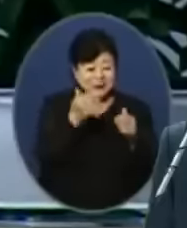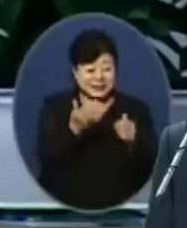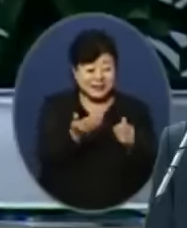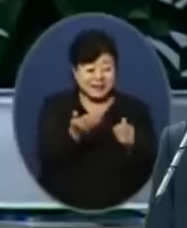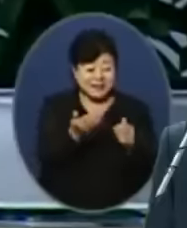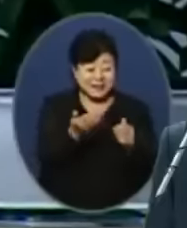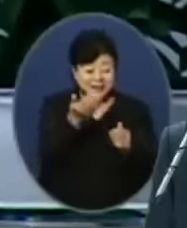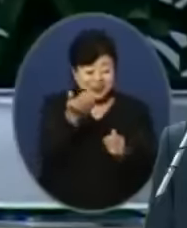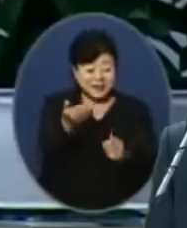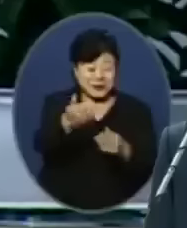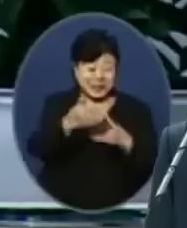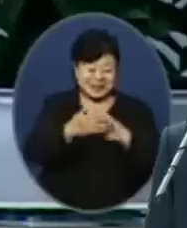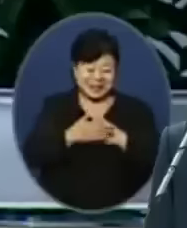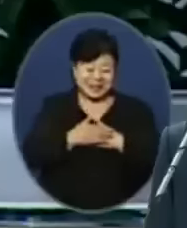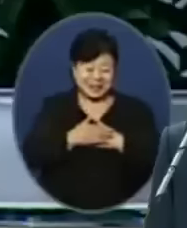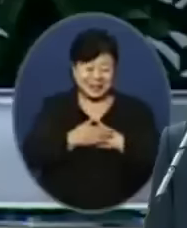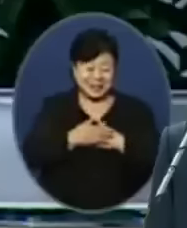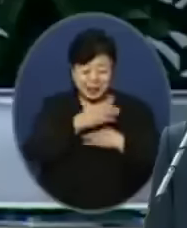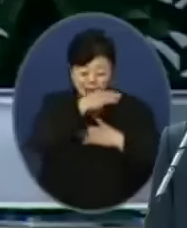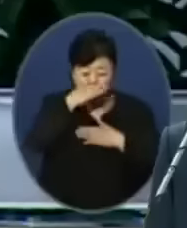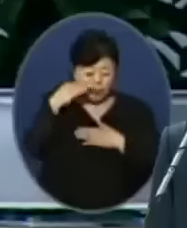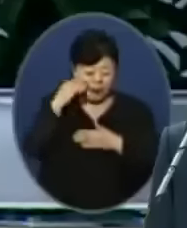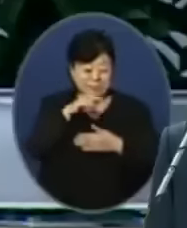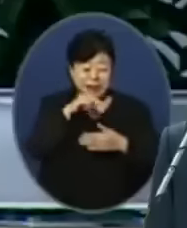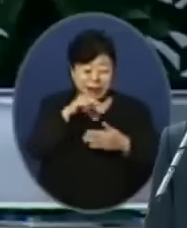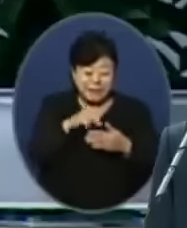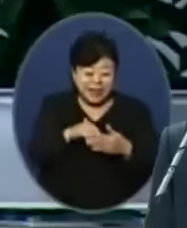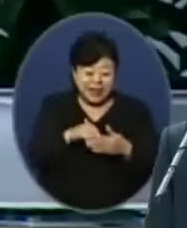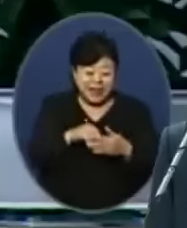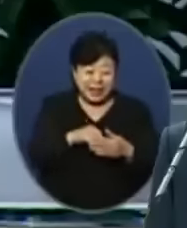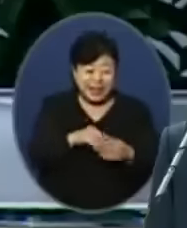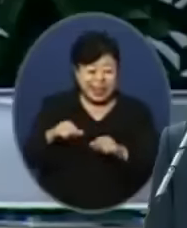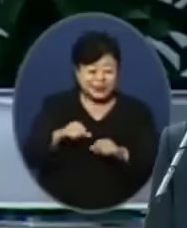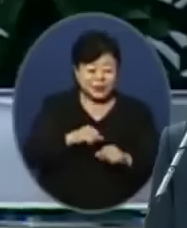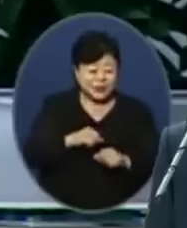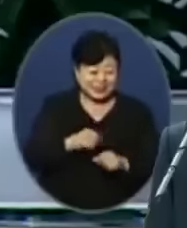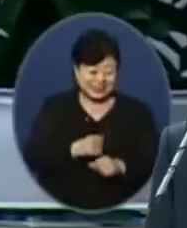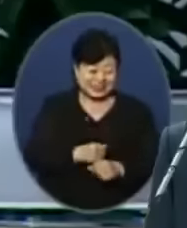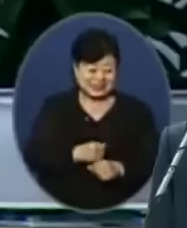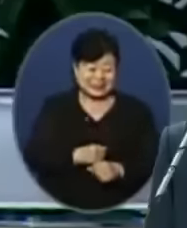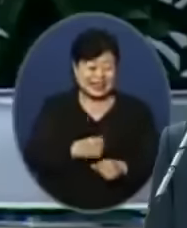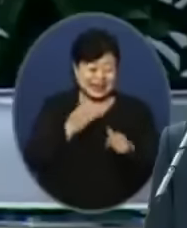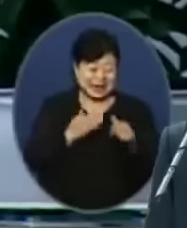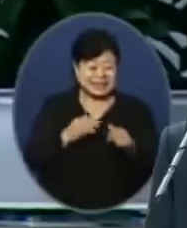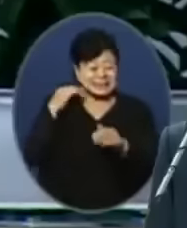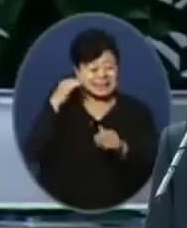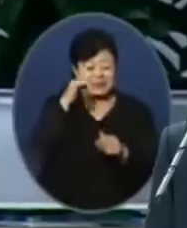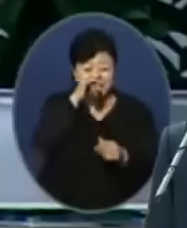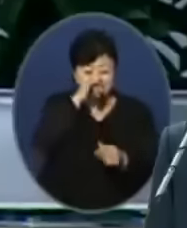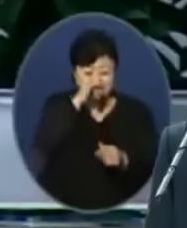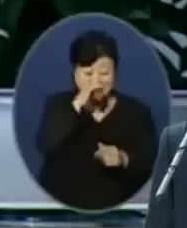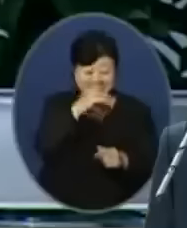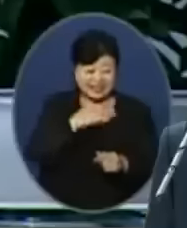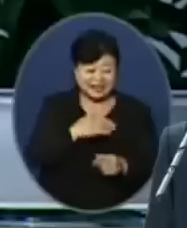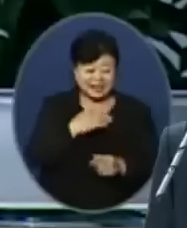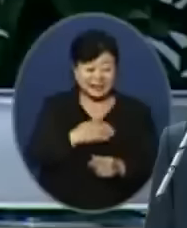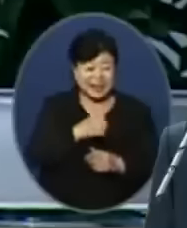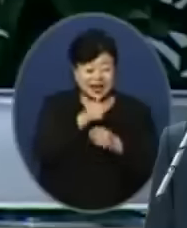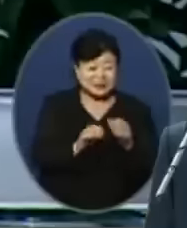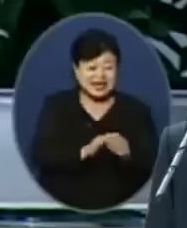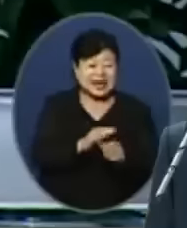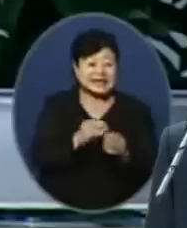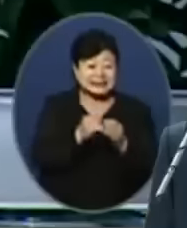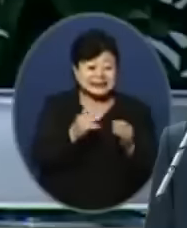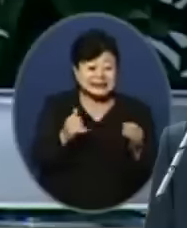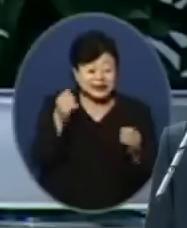하나님께서는 여러분과 내가 올바른 마음의 태도를 가지기를 간절히 사모합니다. 하나님이 사랑하는 자여